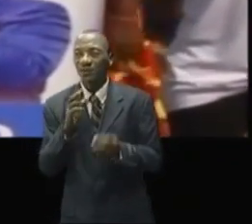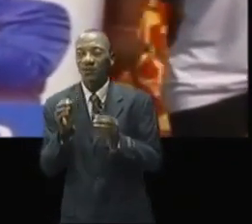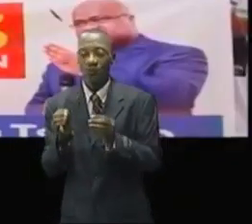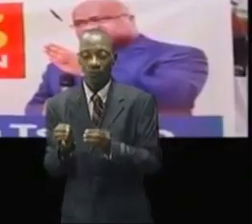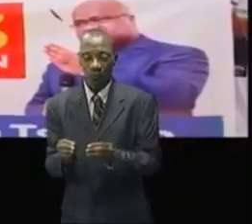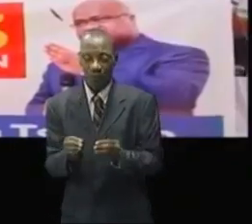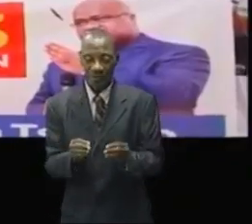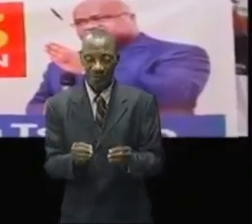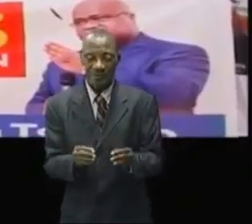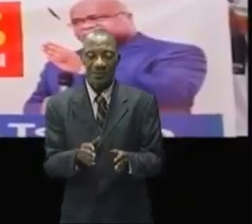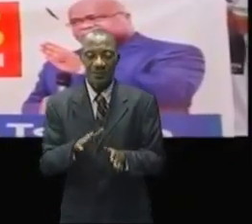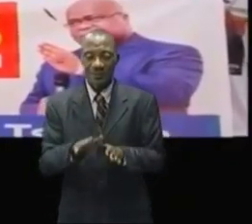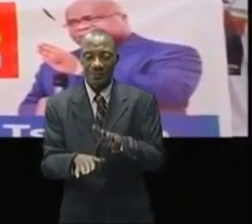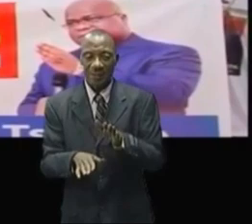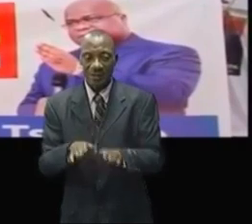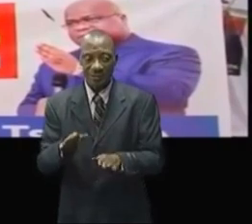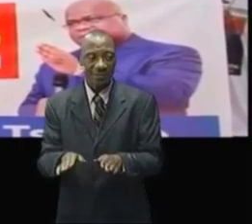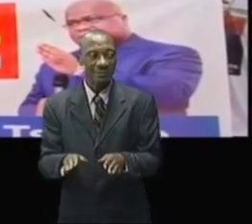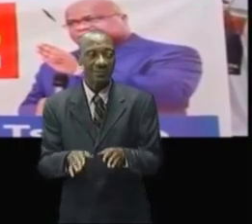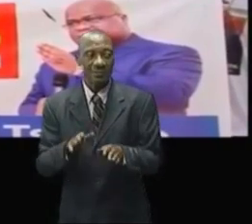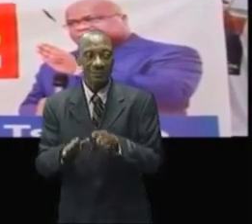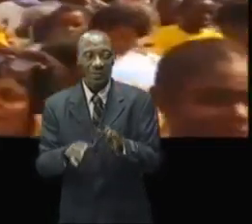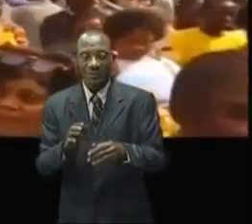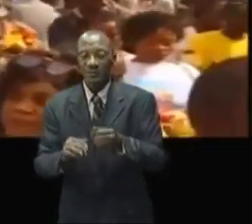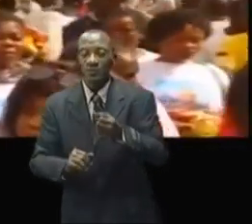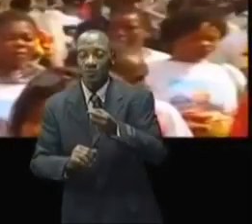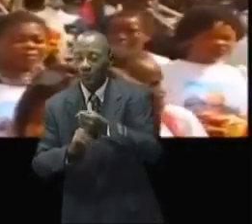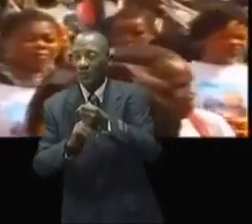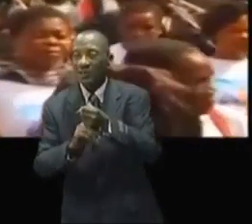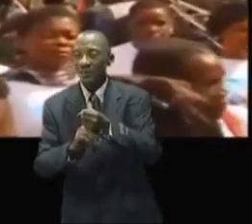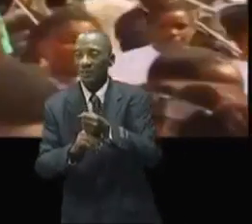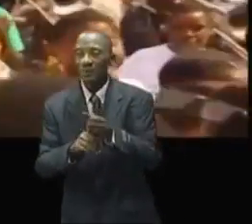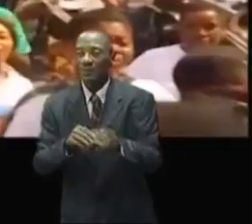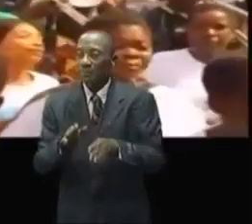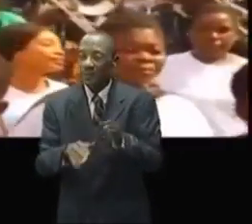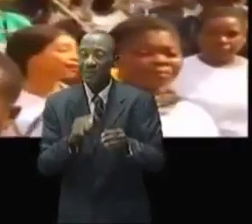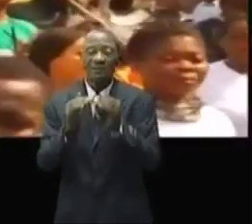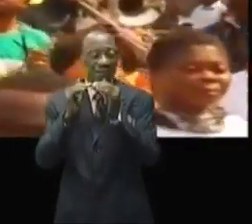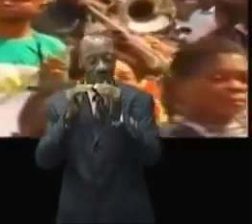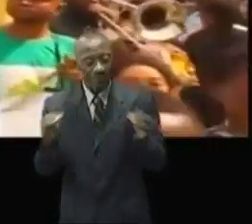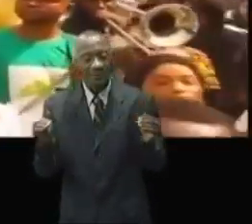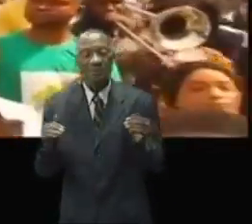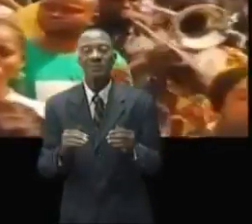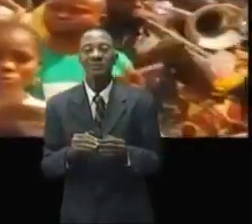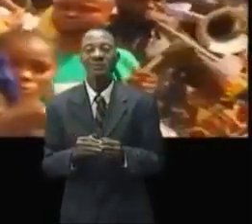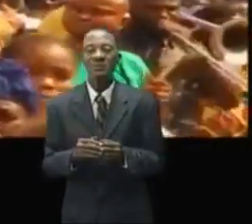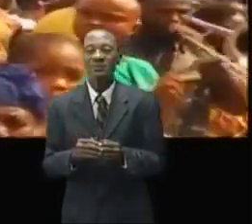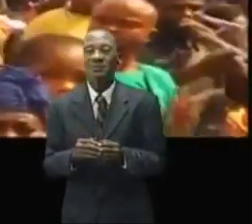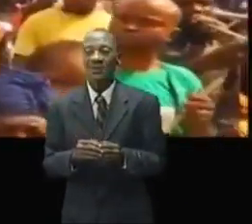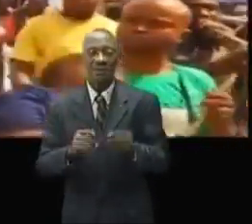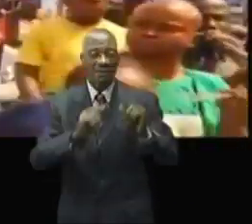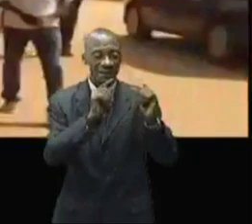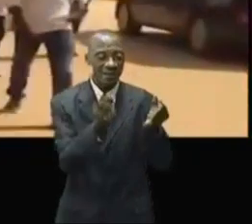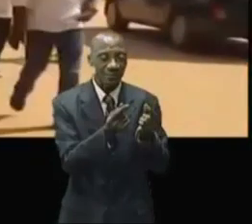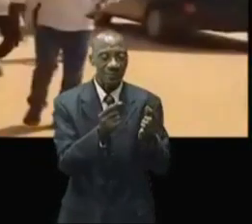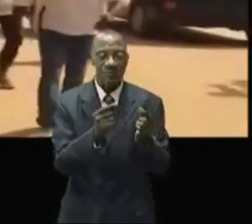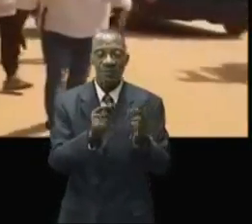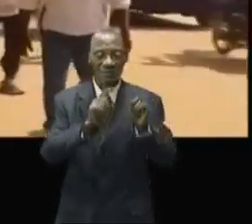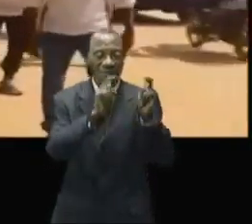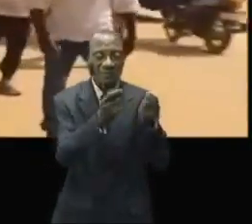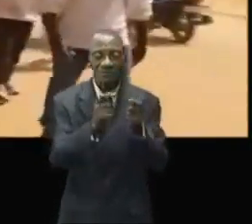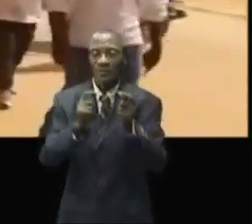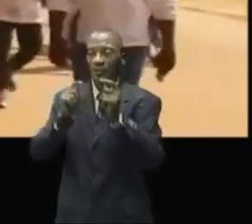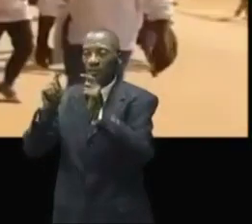à un éveil patriotique. C'est avec beauté et ferveur que la manifestation s'est clôturée. Un appel a été lancé à la